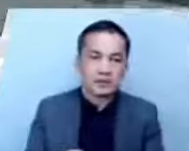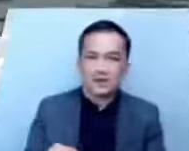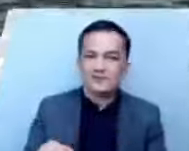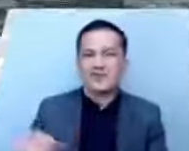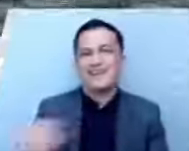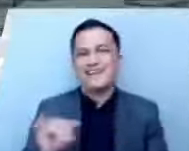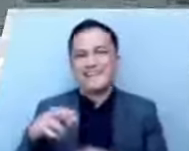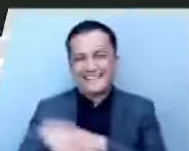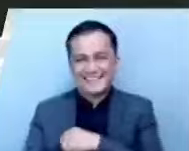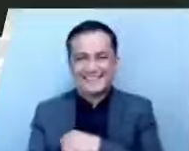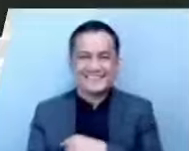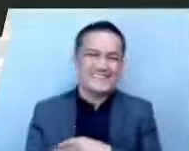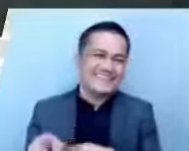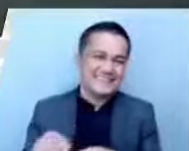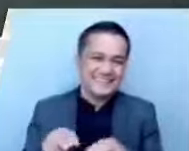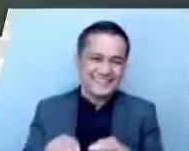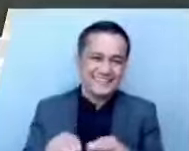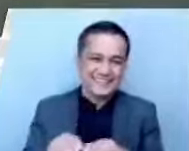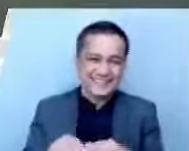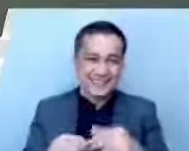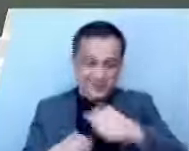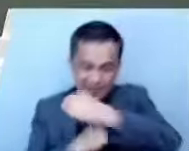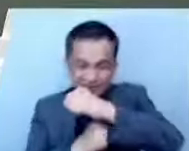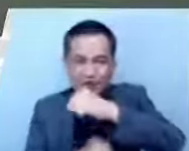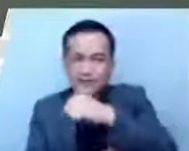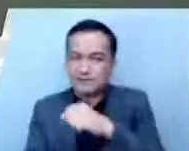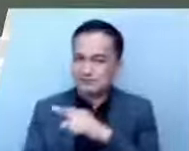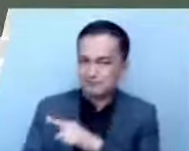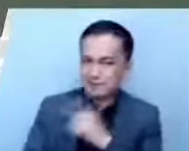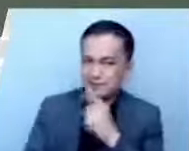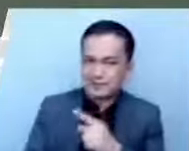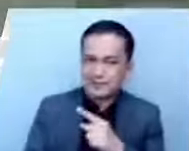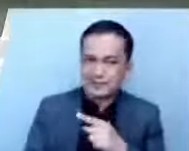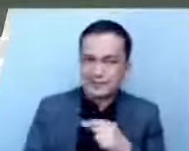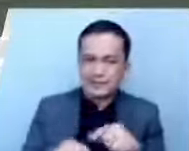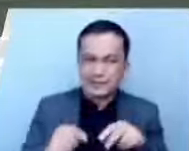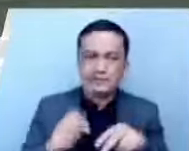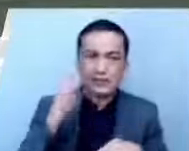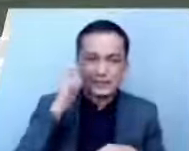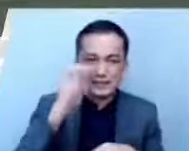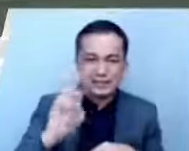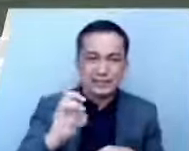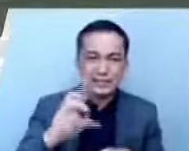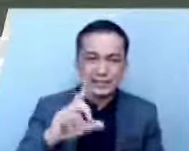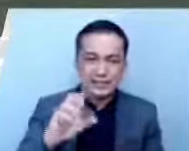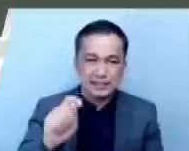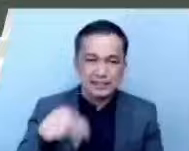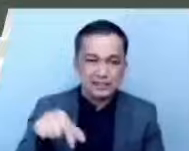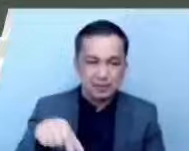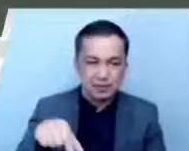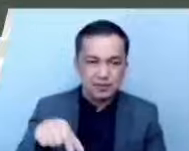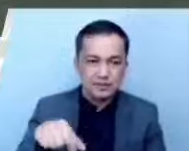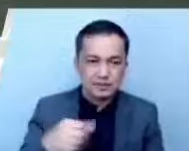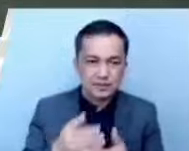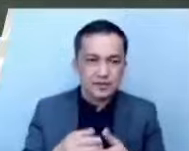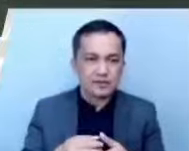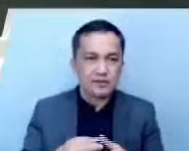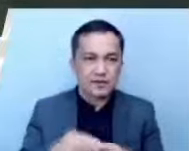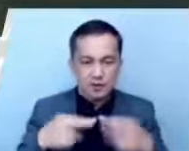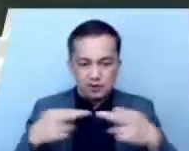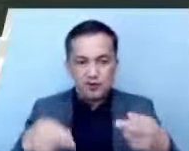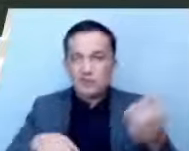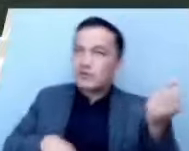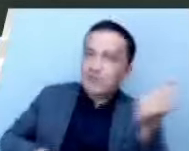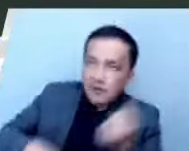ng ilog sa ilalim ng tulay at linya ng LRT sa Quiapo. May ilang nakahanap ng lubid para makapitan